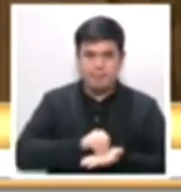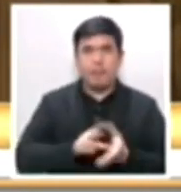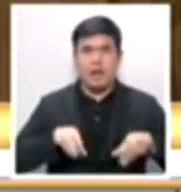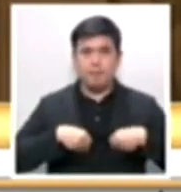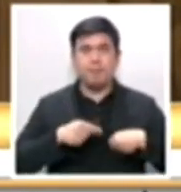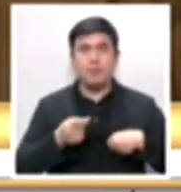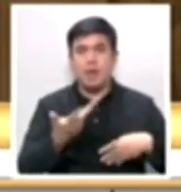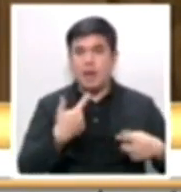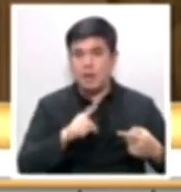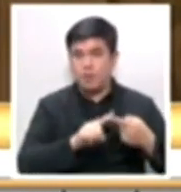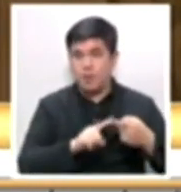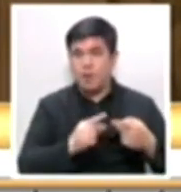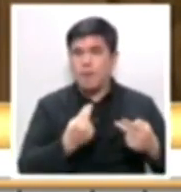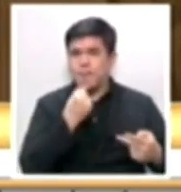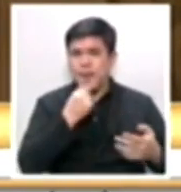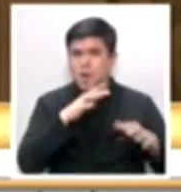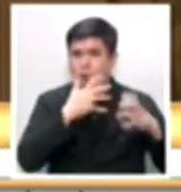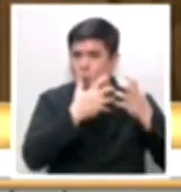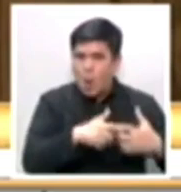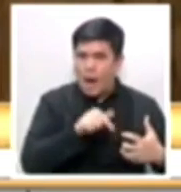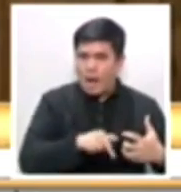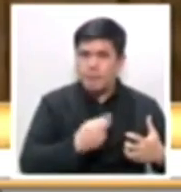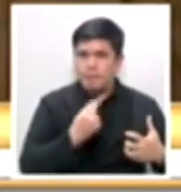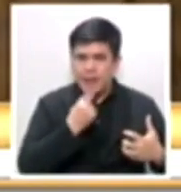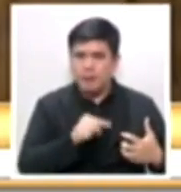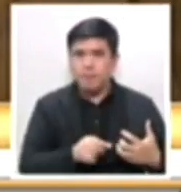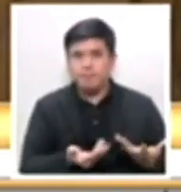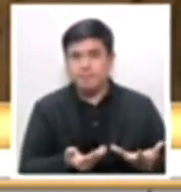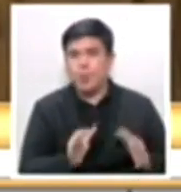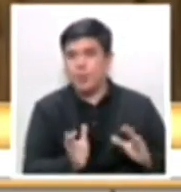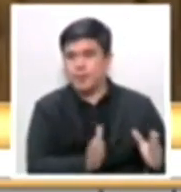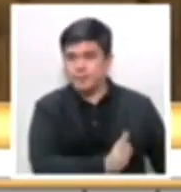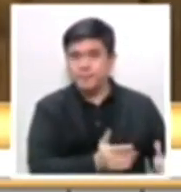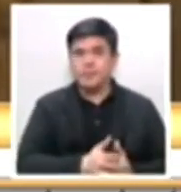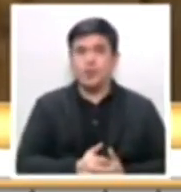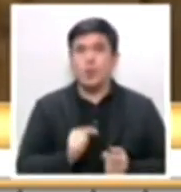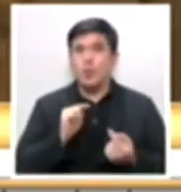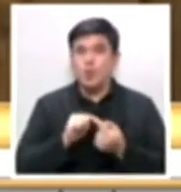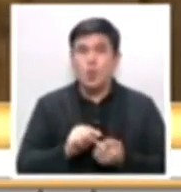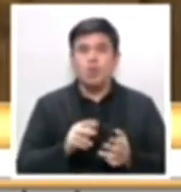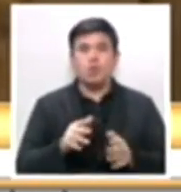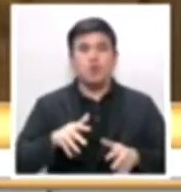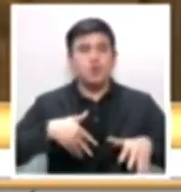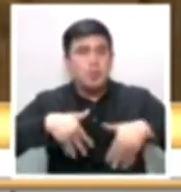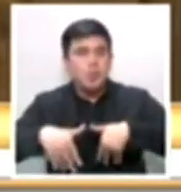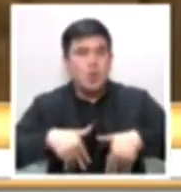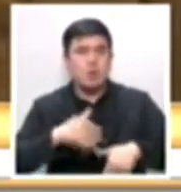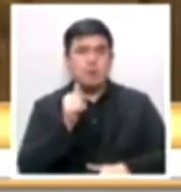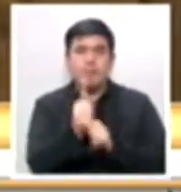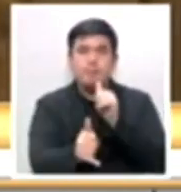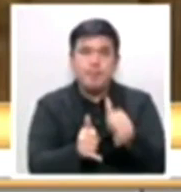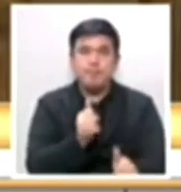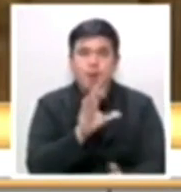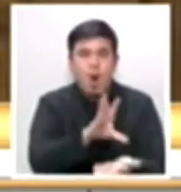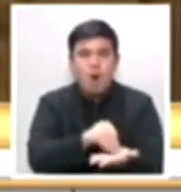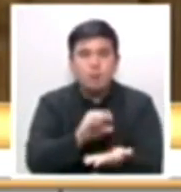ในส่วนของที่บอกแบตเตอรี่ลงแว่นแบตเตอรี่อะไรนะครับในส่วนของการรับฟังการเห็นนะครับ